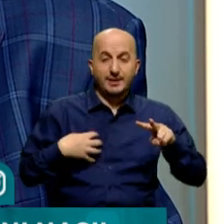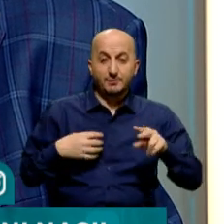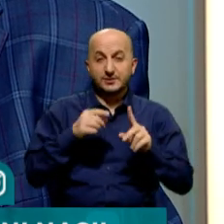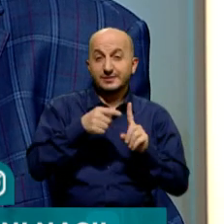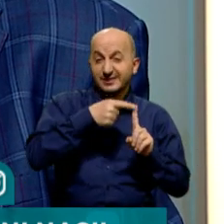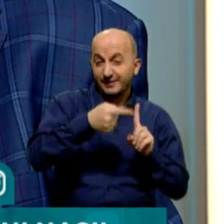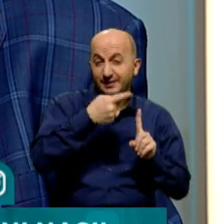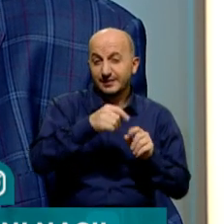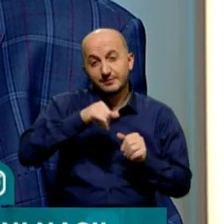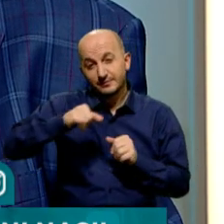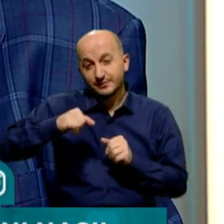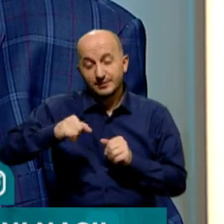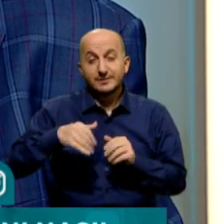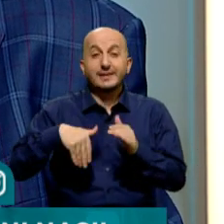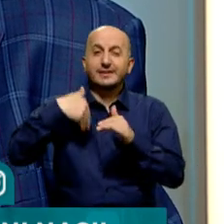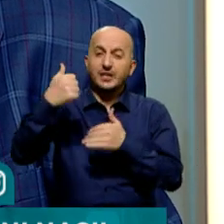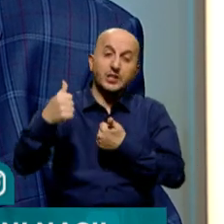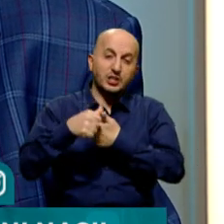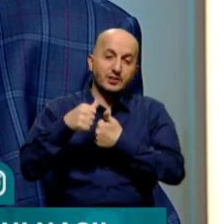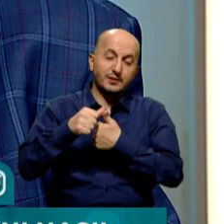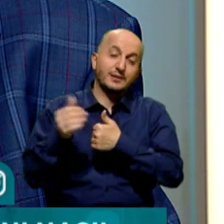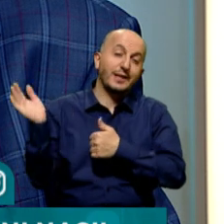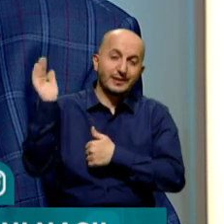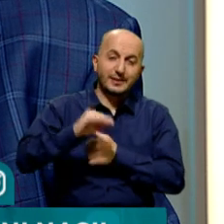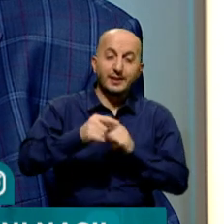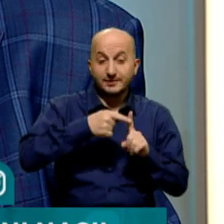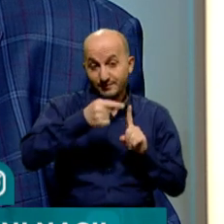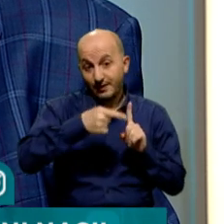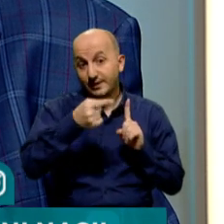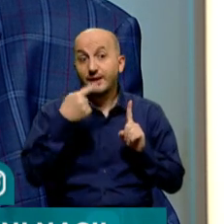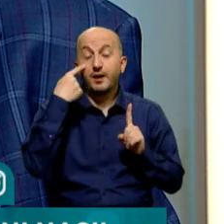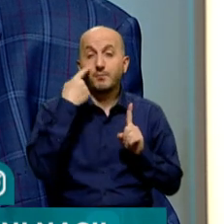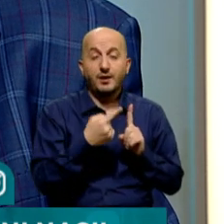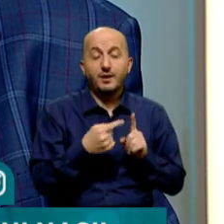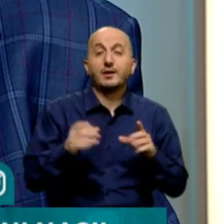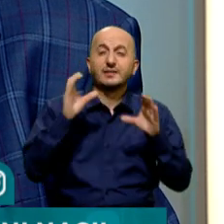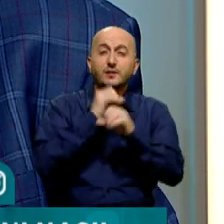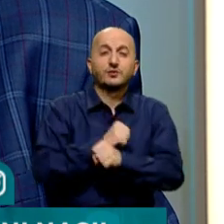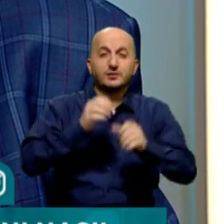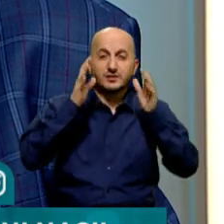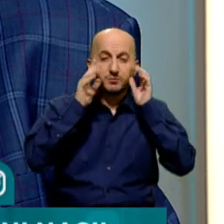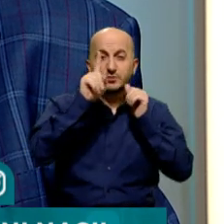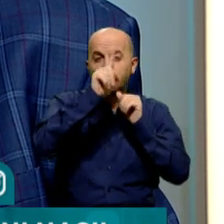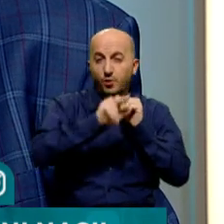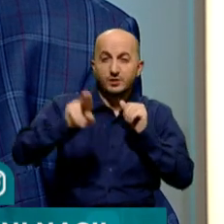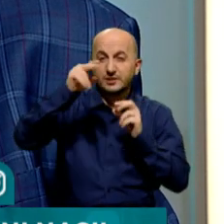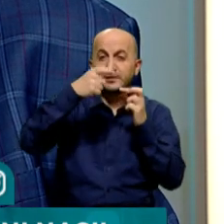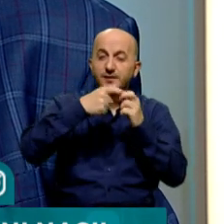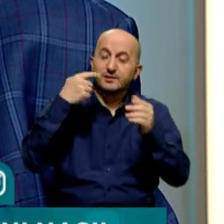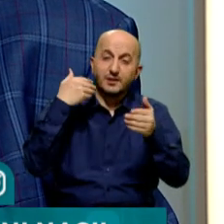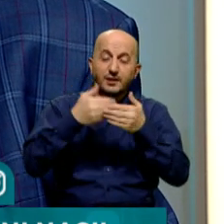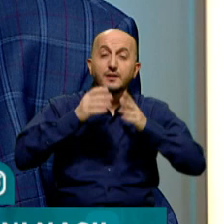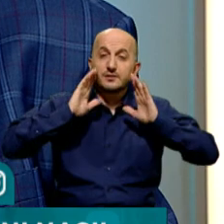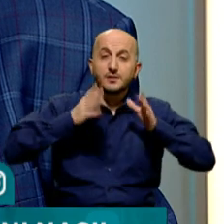yanında diğer eşlerinden gelen rivayetlere bakarak teheccüd namazını 12 rekata kadar kılmanın